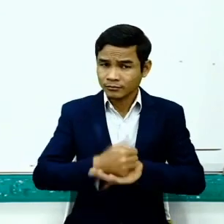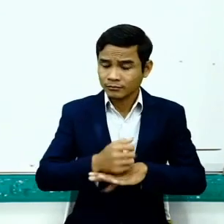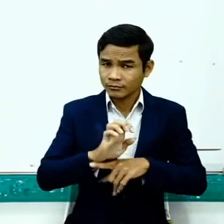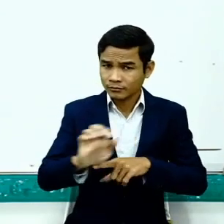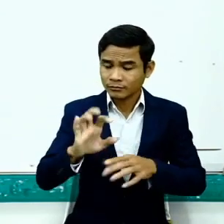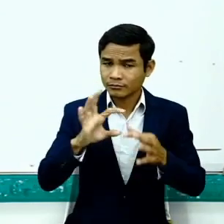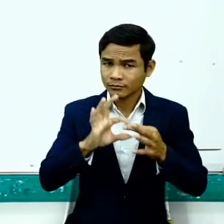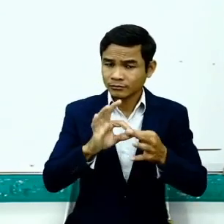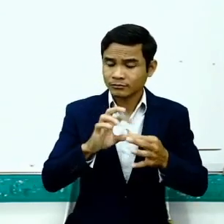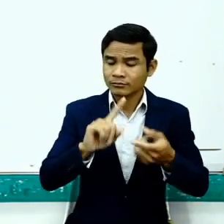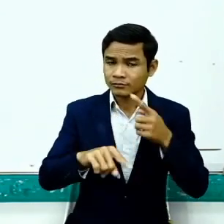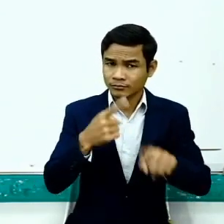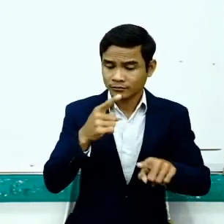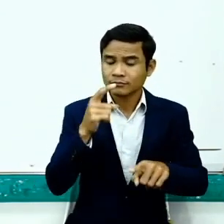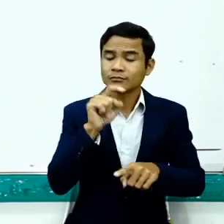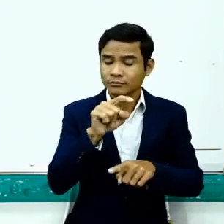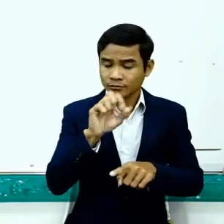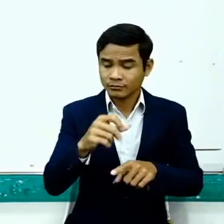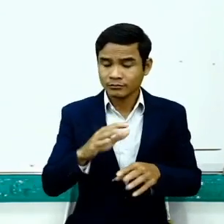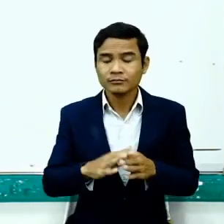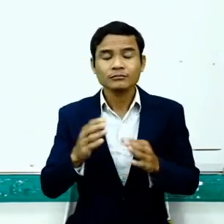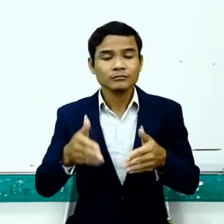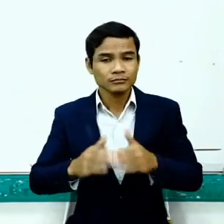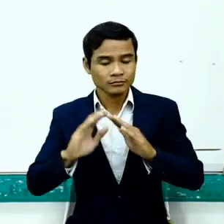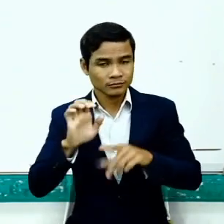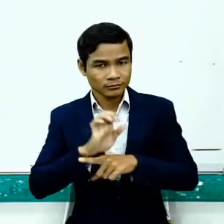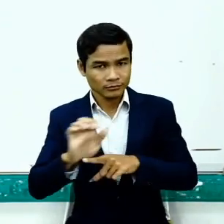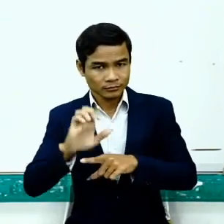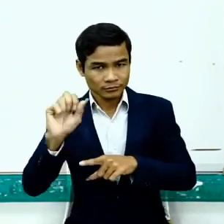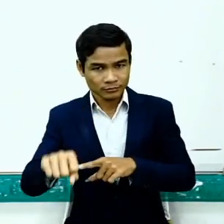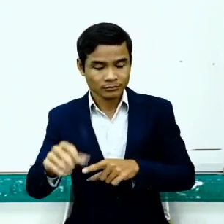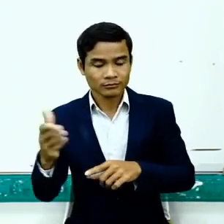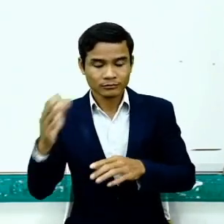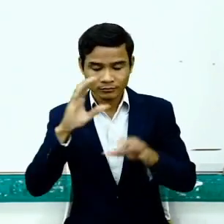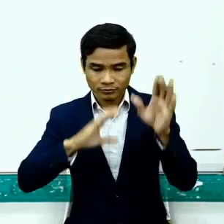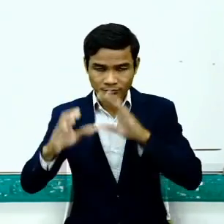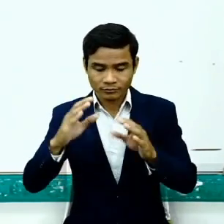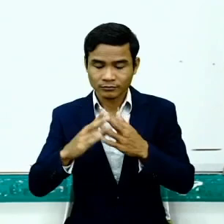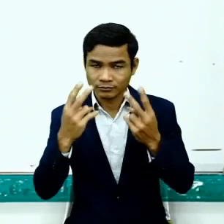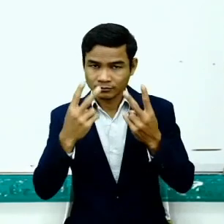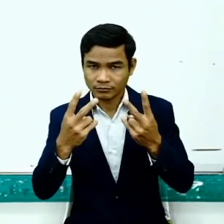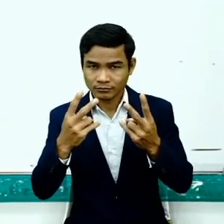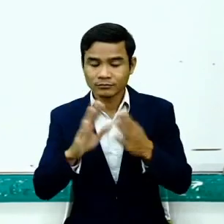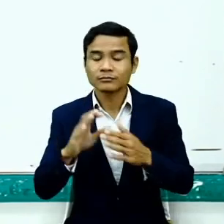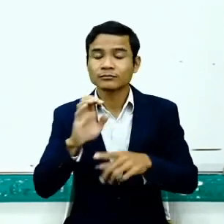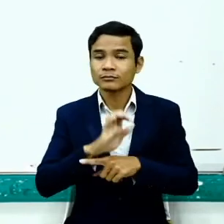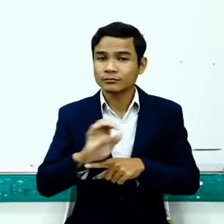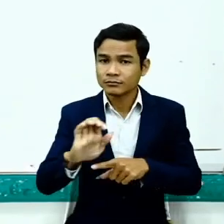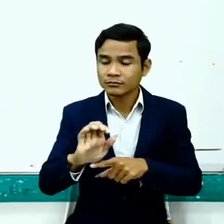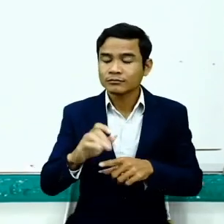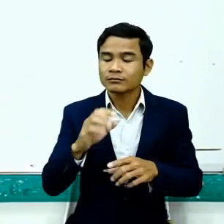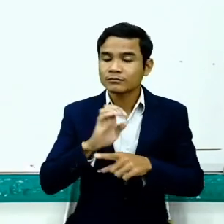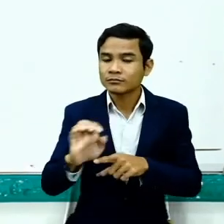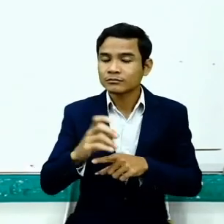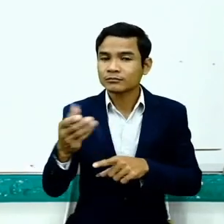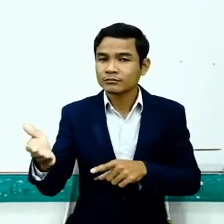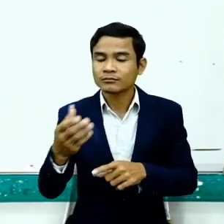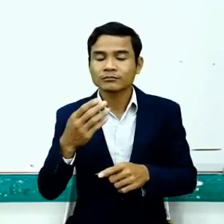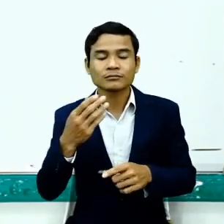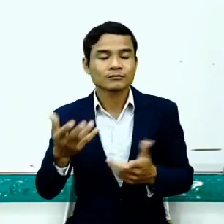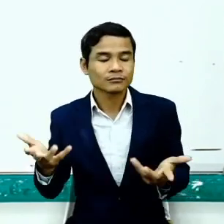tựa tôn tình nâng là bác lên. Chẳng phải đây dùng một ca chùm nót bàn hai đợt bây rô khơi nơi chùm lõi nơi chùm nót nụ. Tại dương trời thua đường bởi đây cho